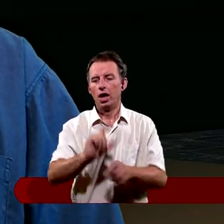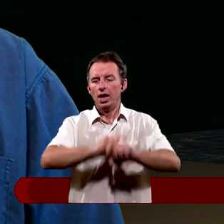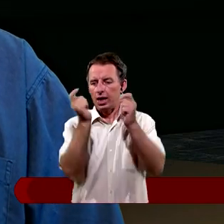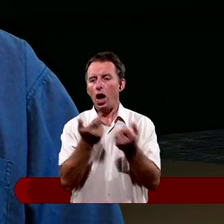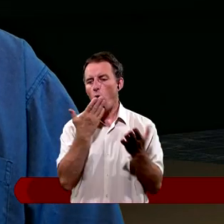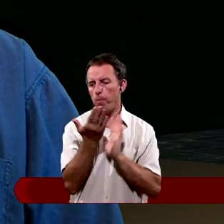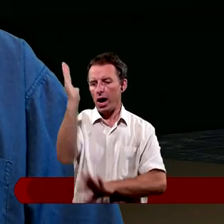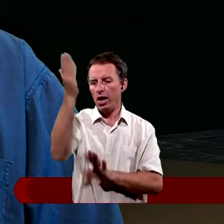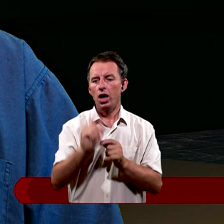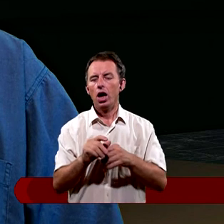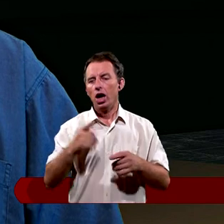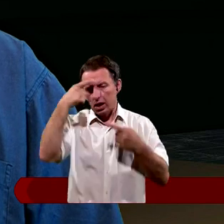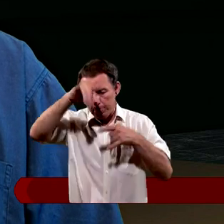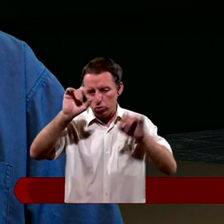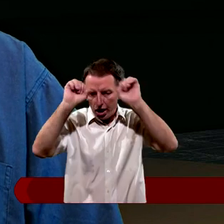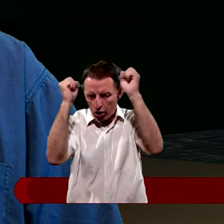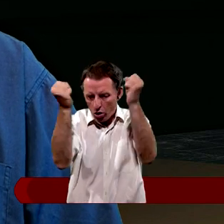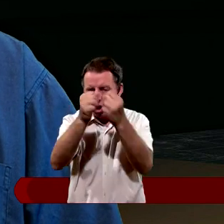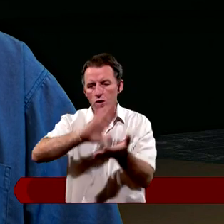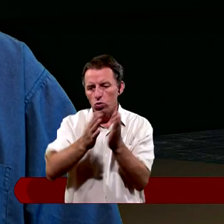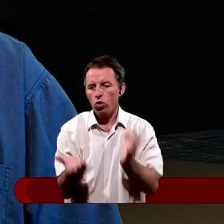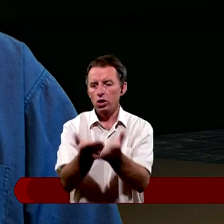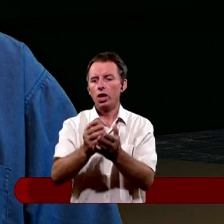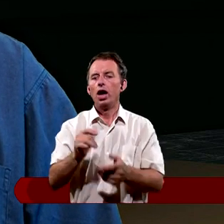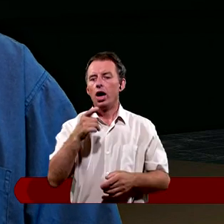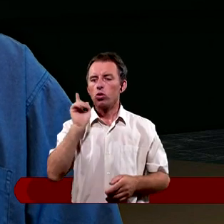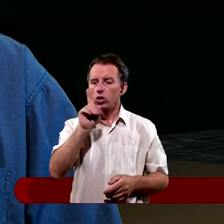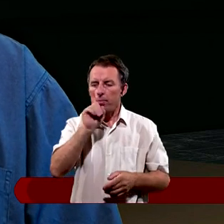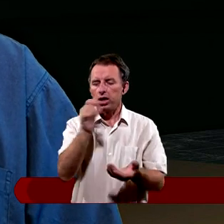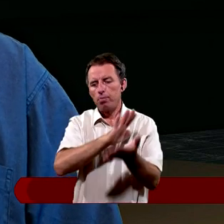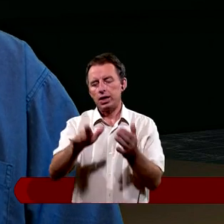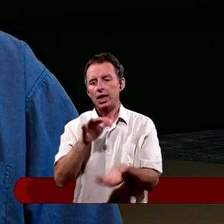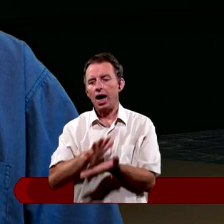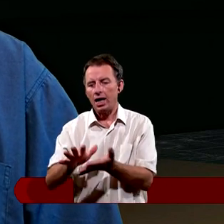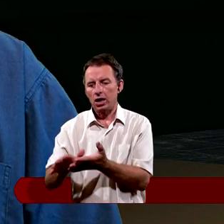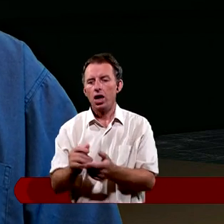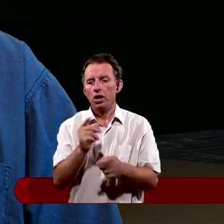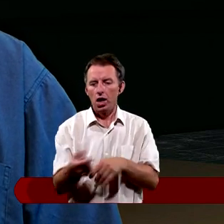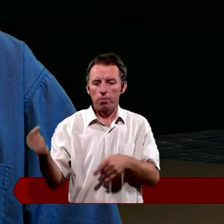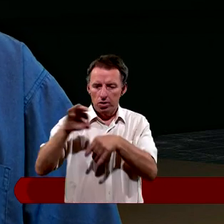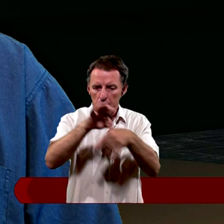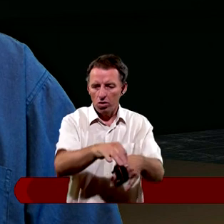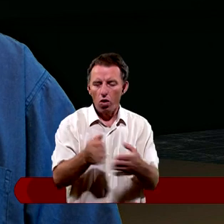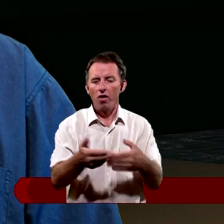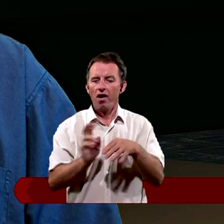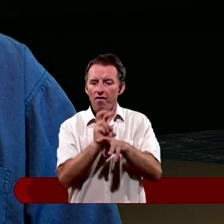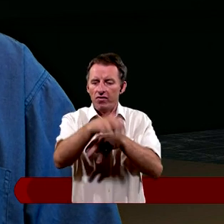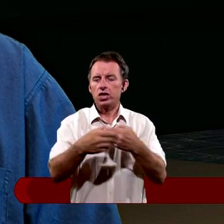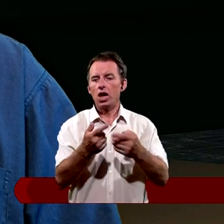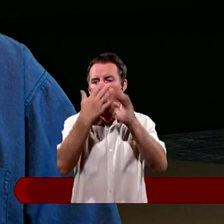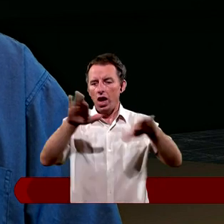być całopalna z bydła rogatego, to niechaj złoży na nią samca bez skazy. Niech przyprowadzi go do wejścia do